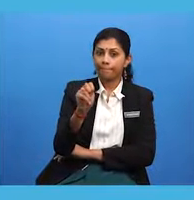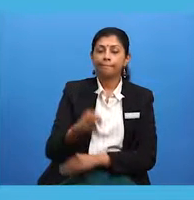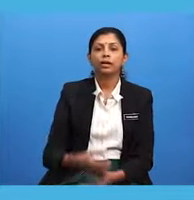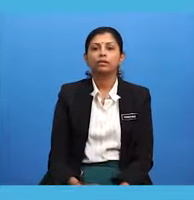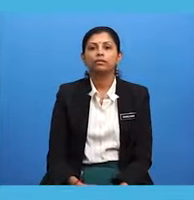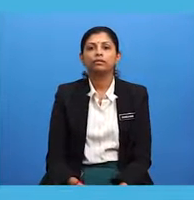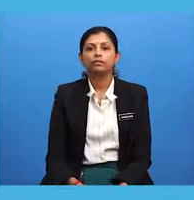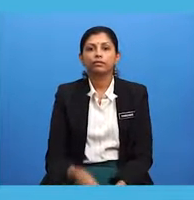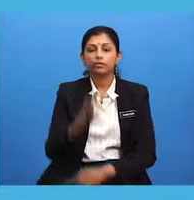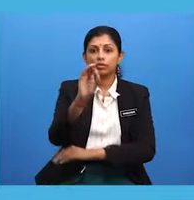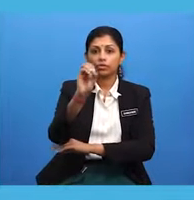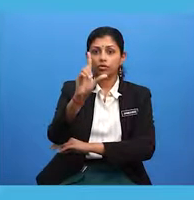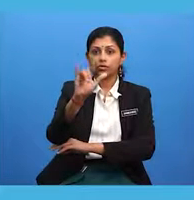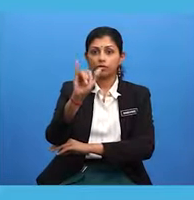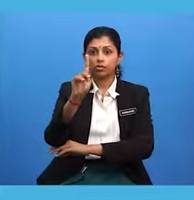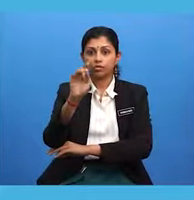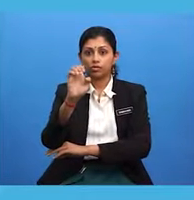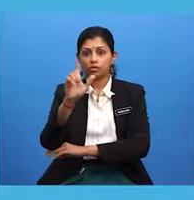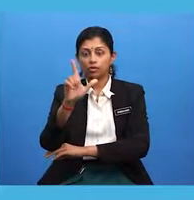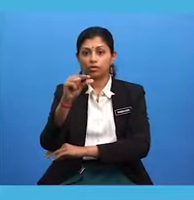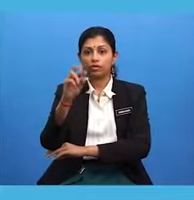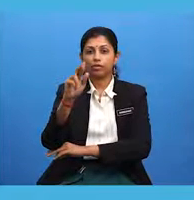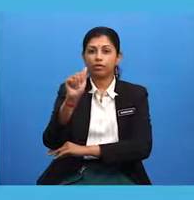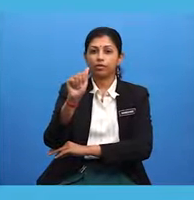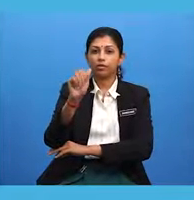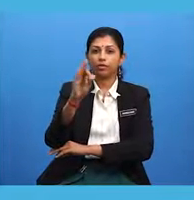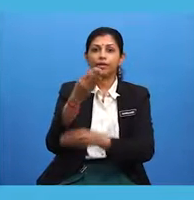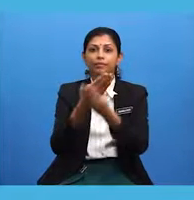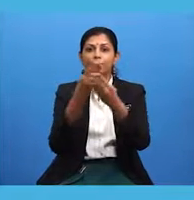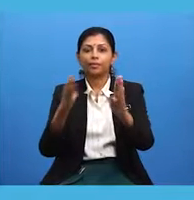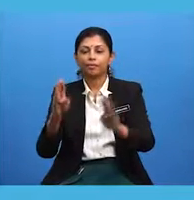graft membebaskan oosit sekunder.